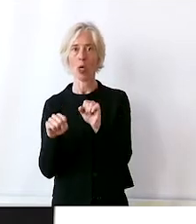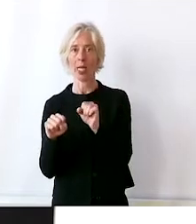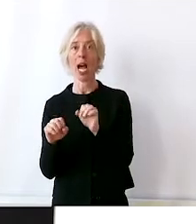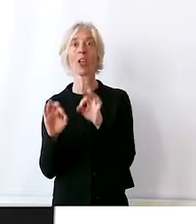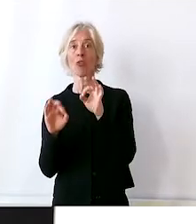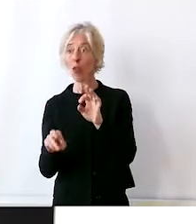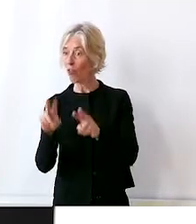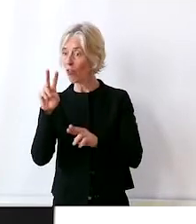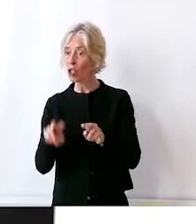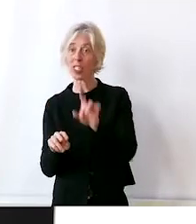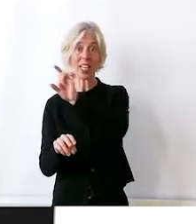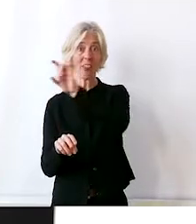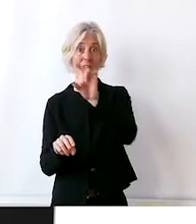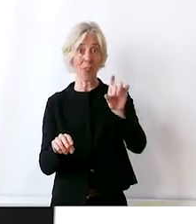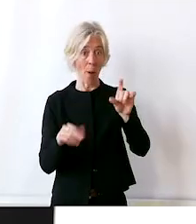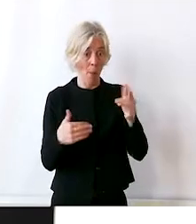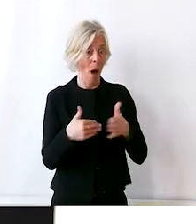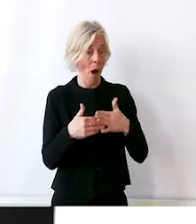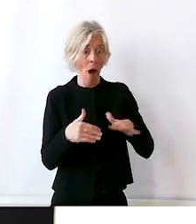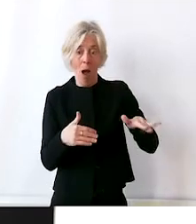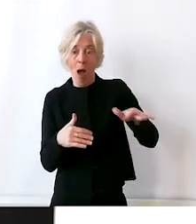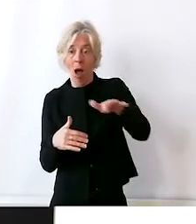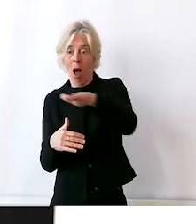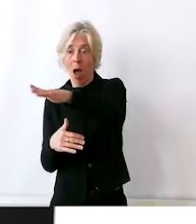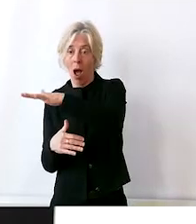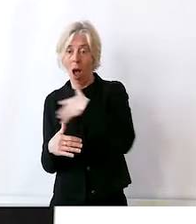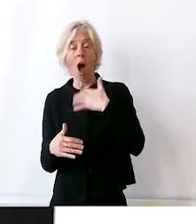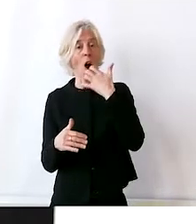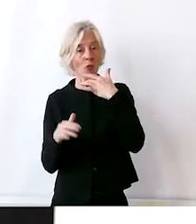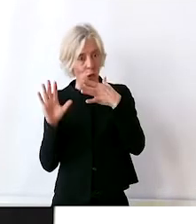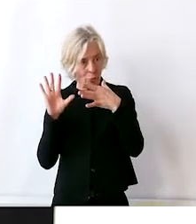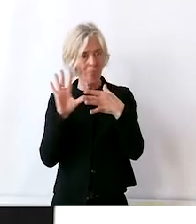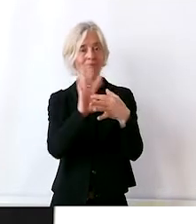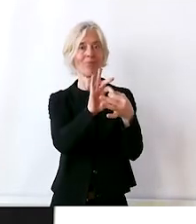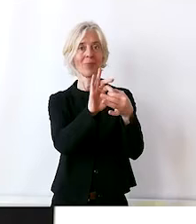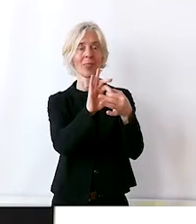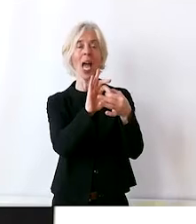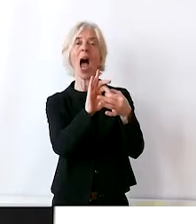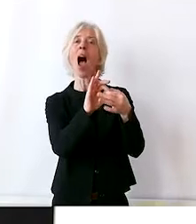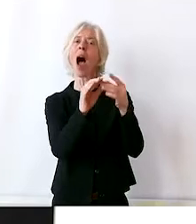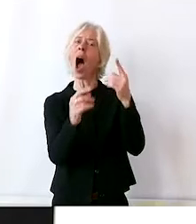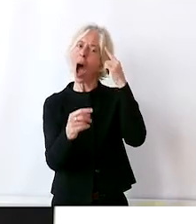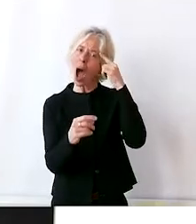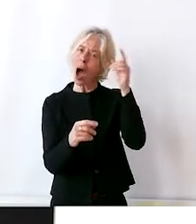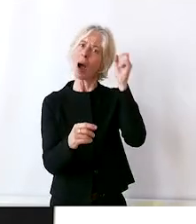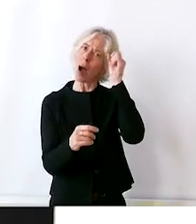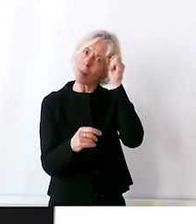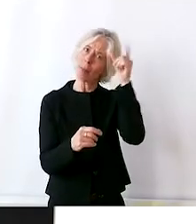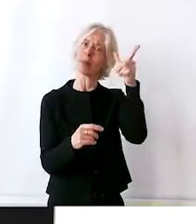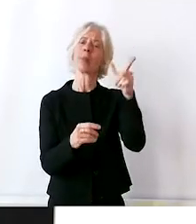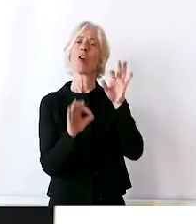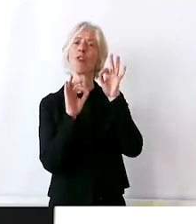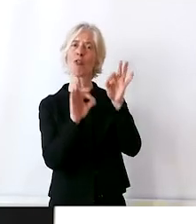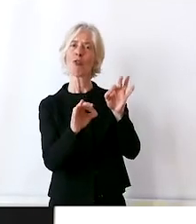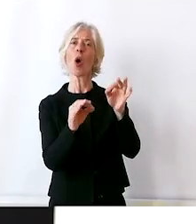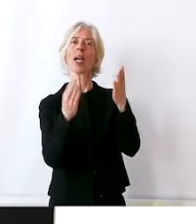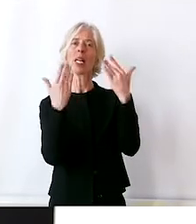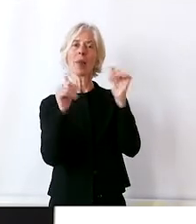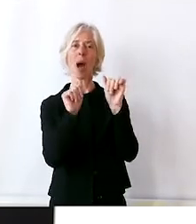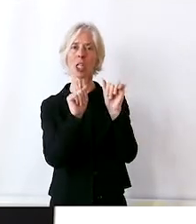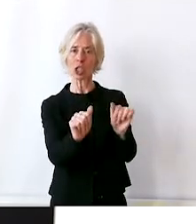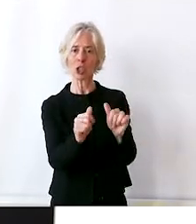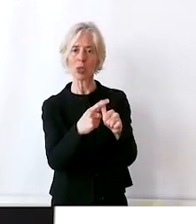Stadt, an das Thema Klimaneutralität heranzuführen. Und nicht zuletzt spielt der Städtische Klimapakt mit